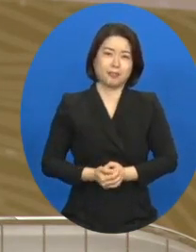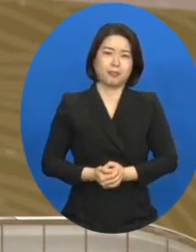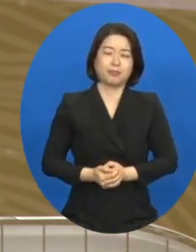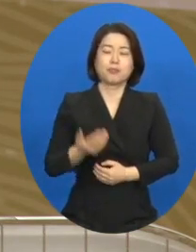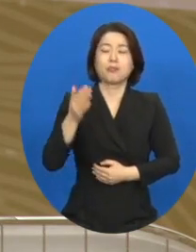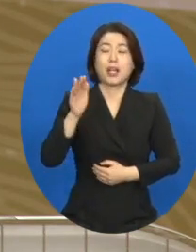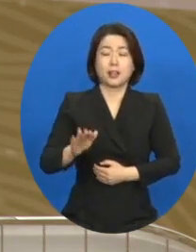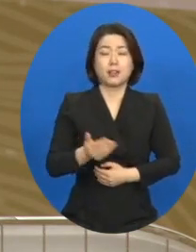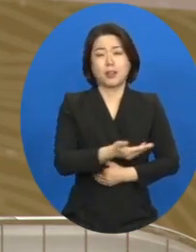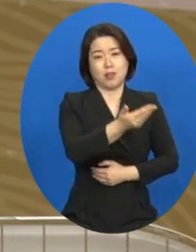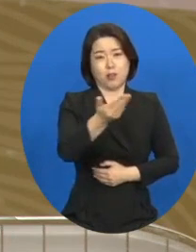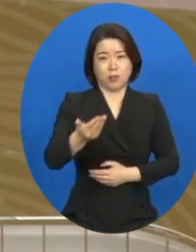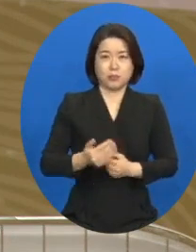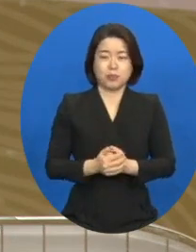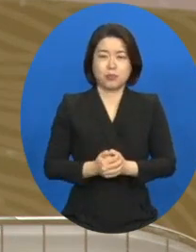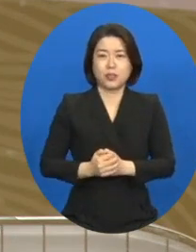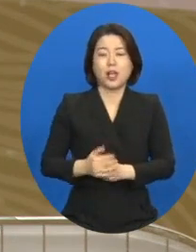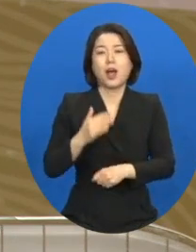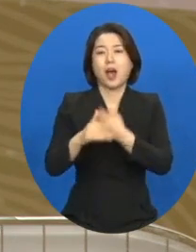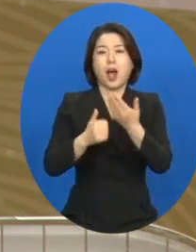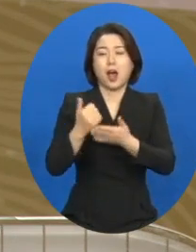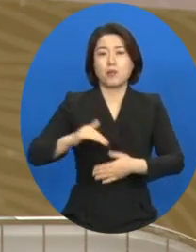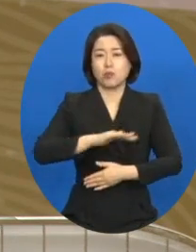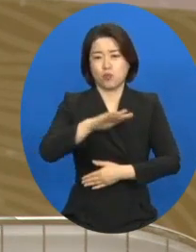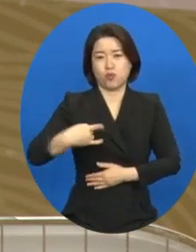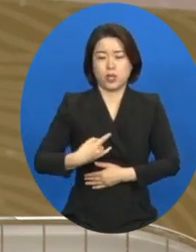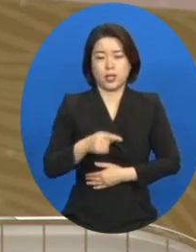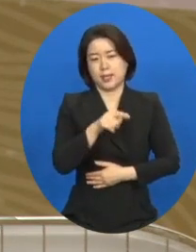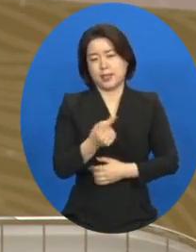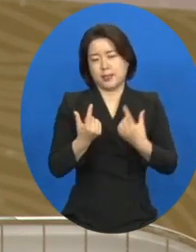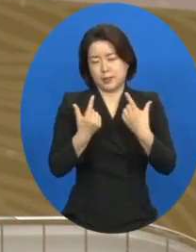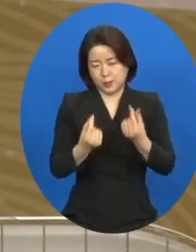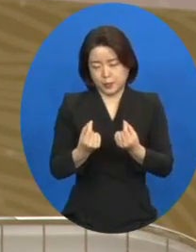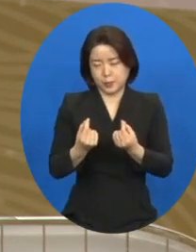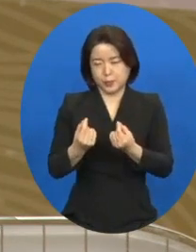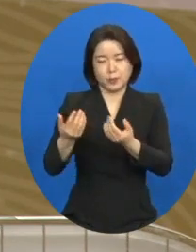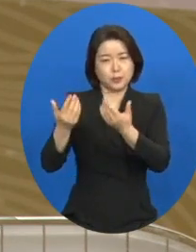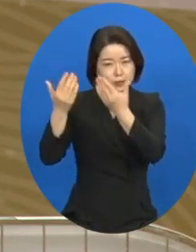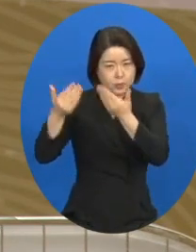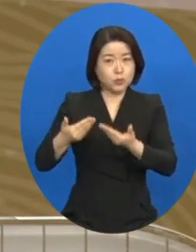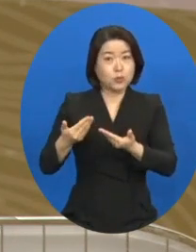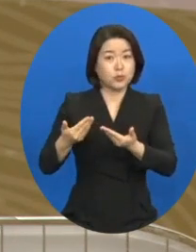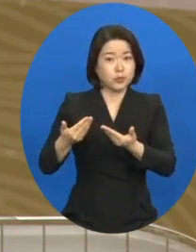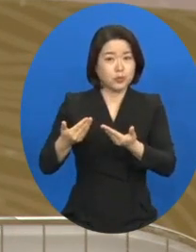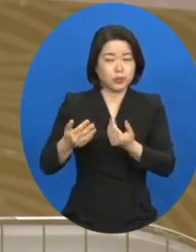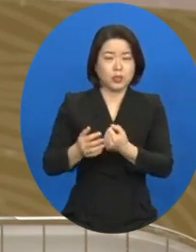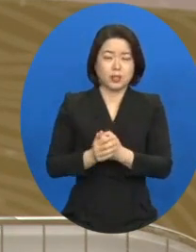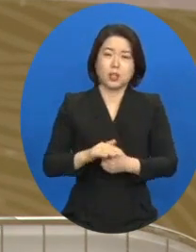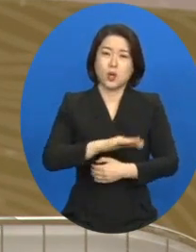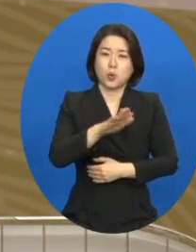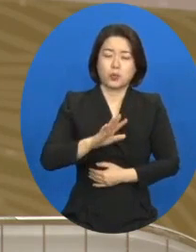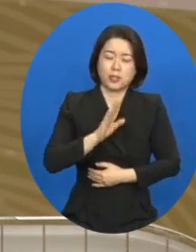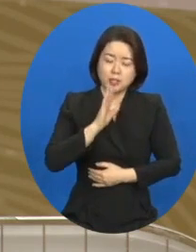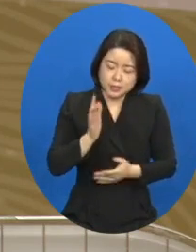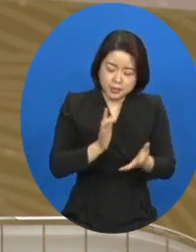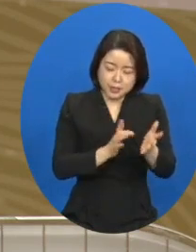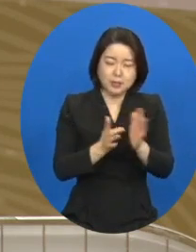그런데 여러분, 하나님께서 우리에게 꼭 그렇게 하셨는데 우리가 진짜